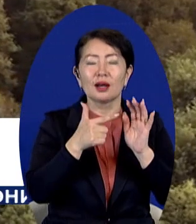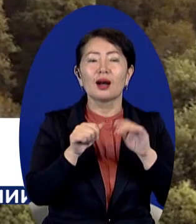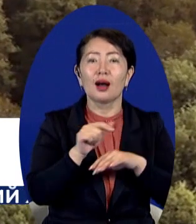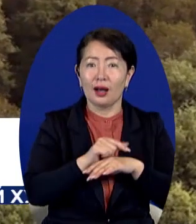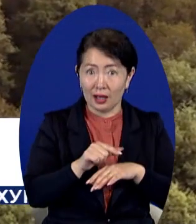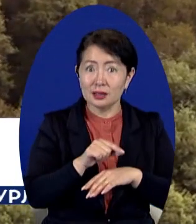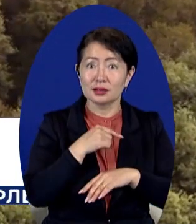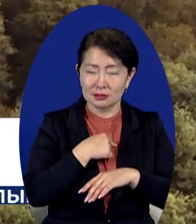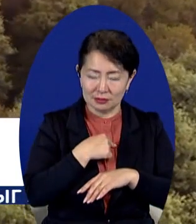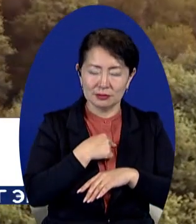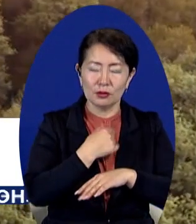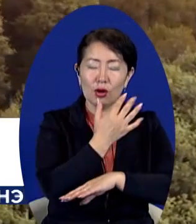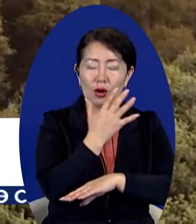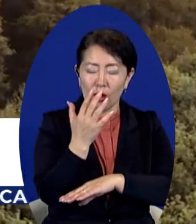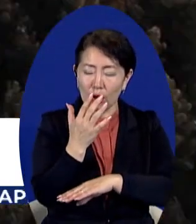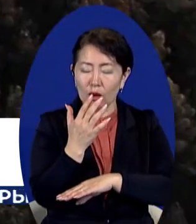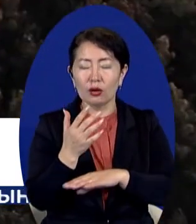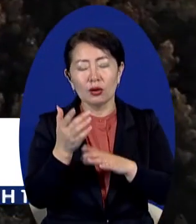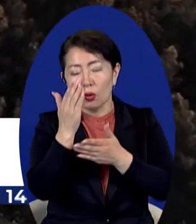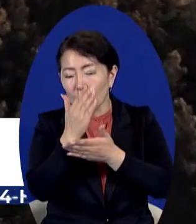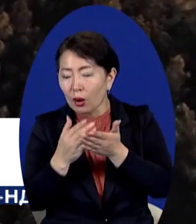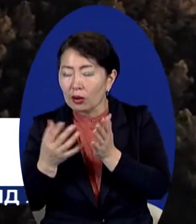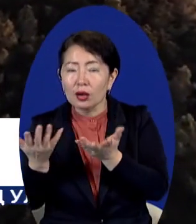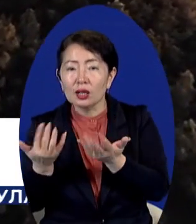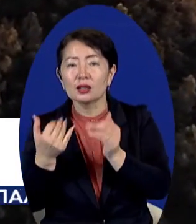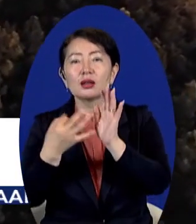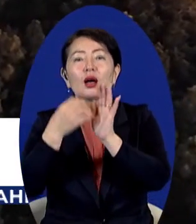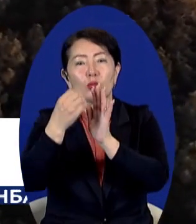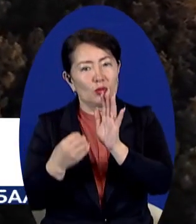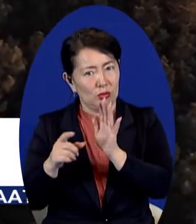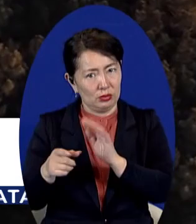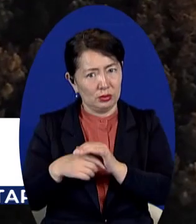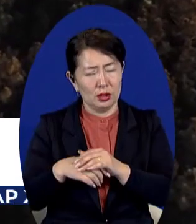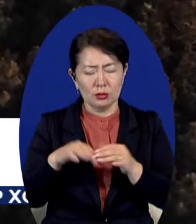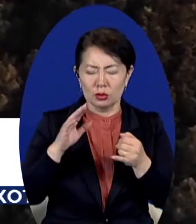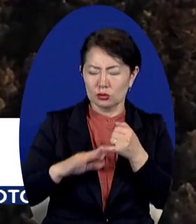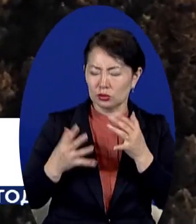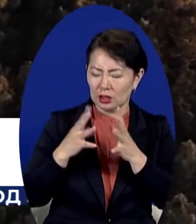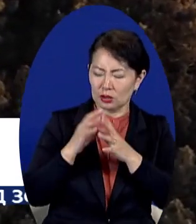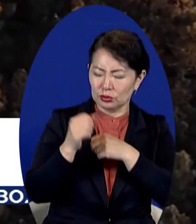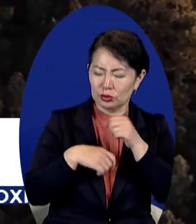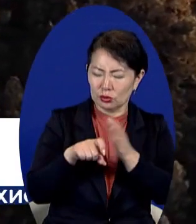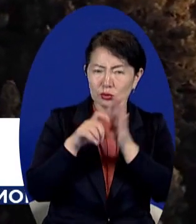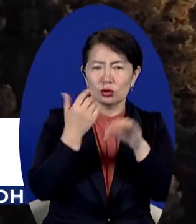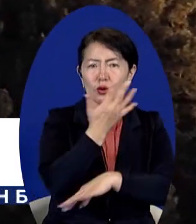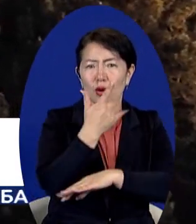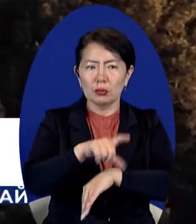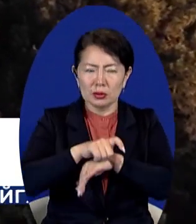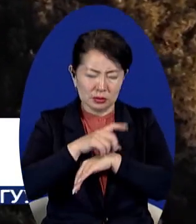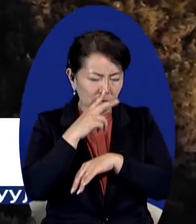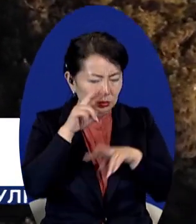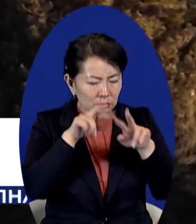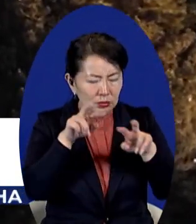байна. За үүнээс ойгор бүрхэгдсэн нь 8% эзэлдэг гэсэн үг. Сүүлийн 10 жилд ойн мэрэгжилтнүүд манай улсын ойн